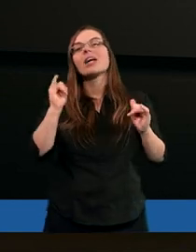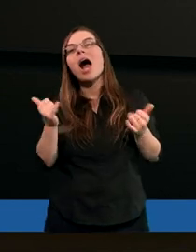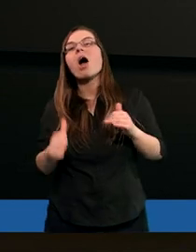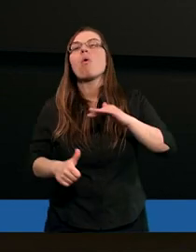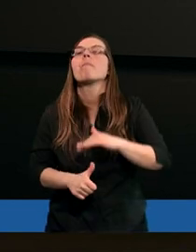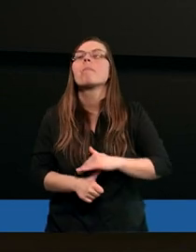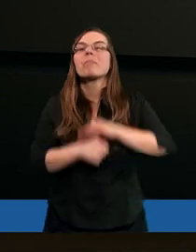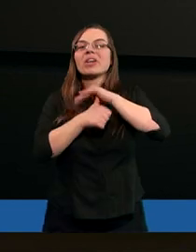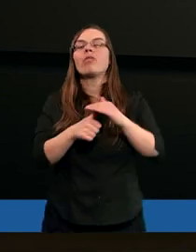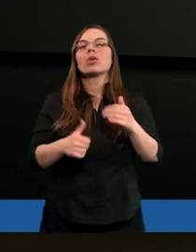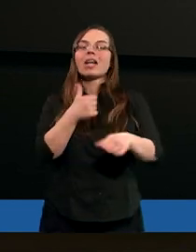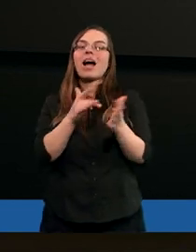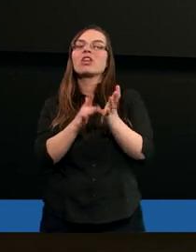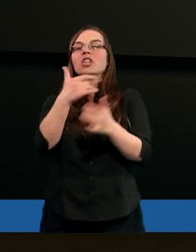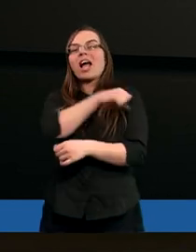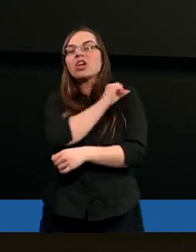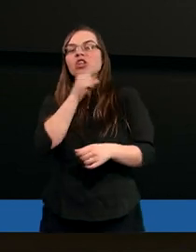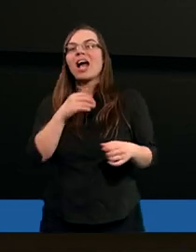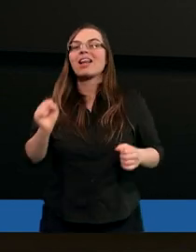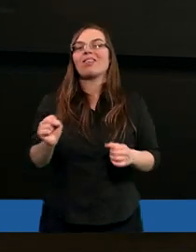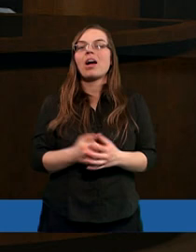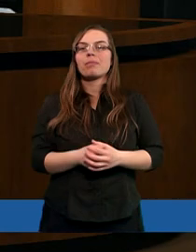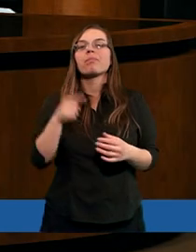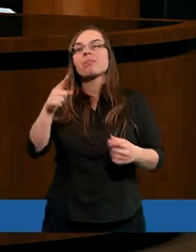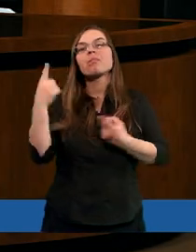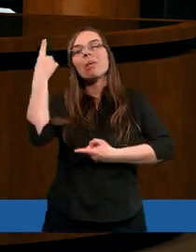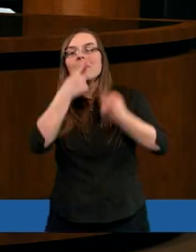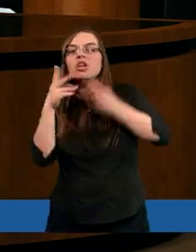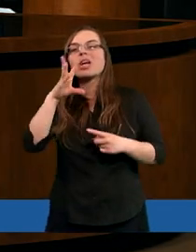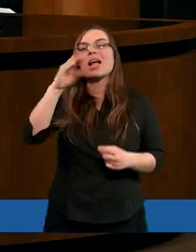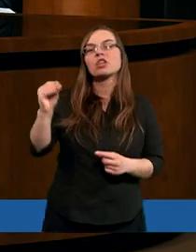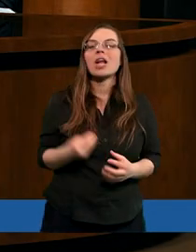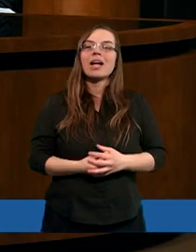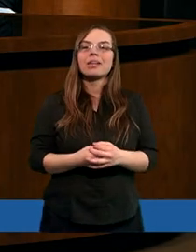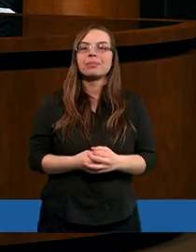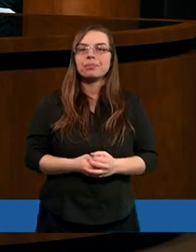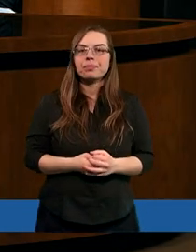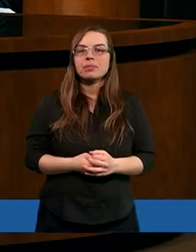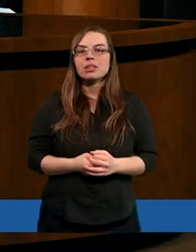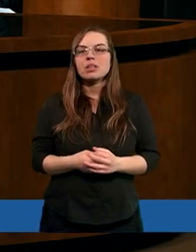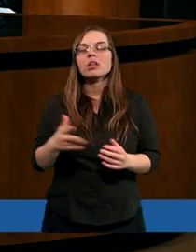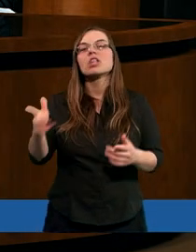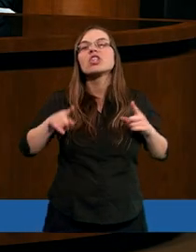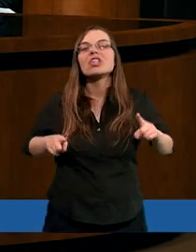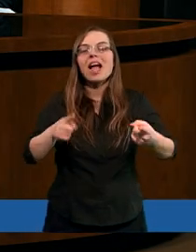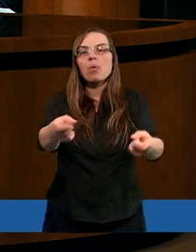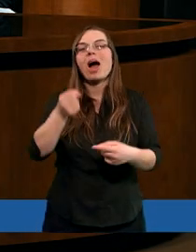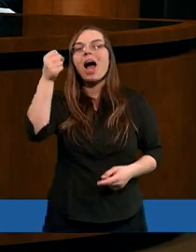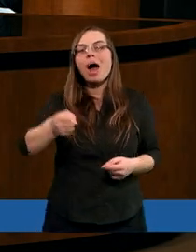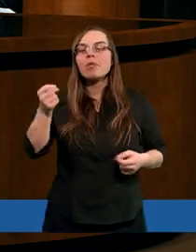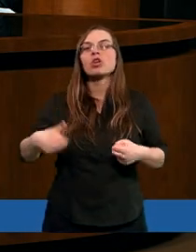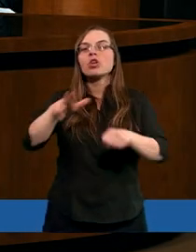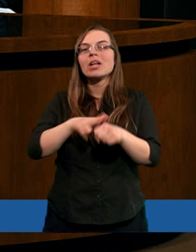jako przywódca chrześcijański. Jako Piotr, Piotr. Myślę, że dzieje apostolskie